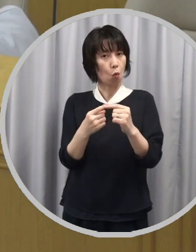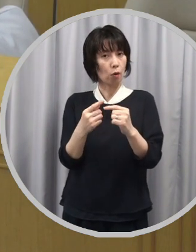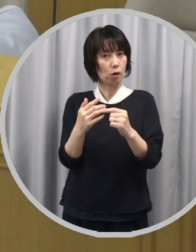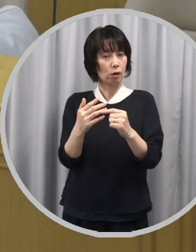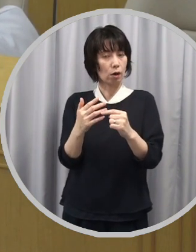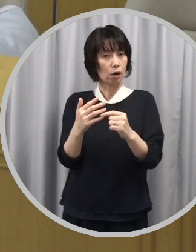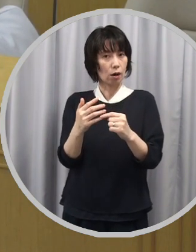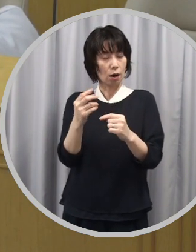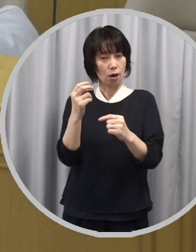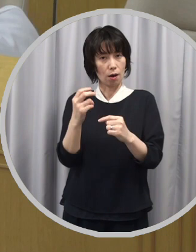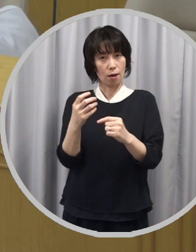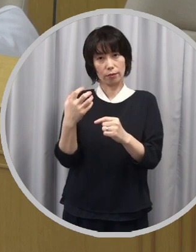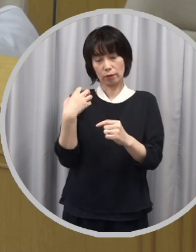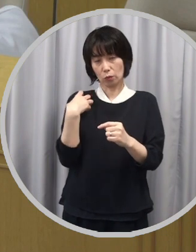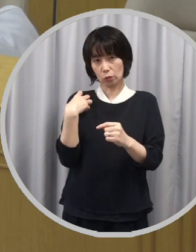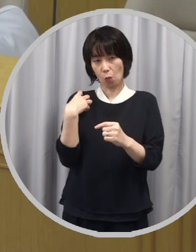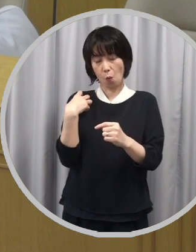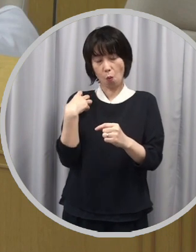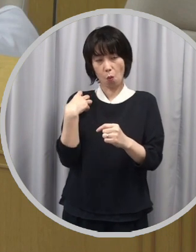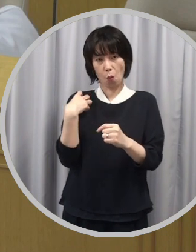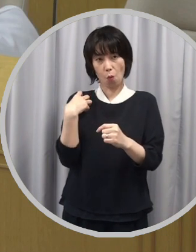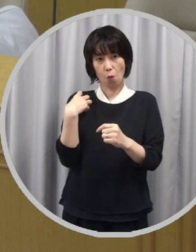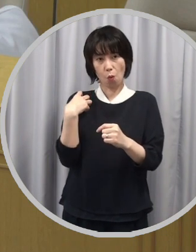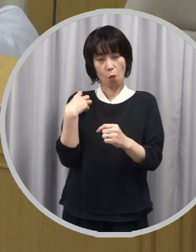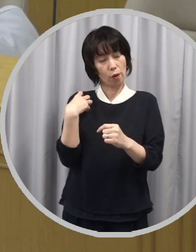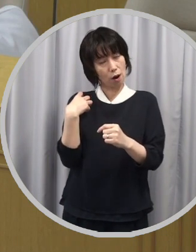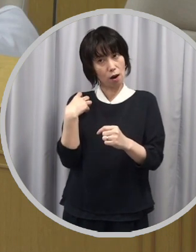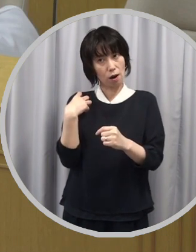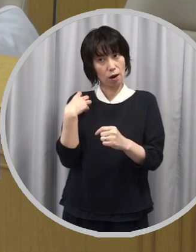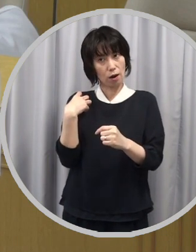されてた時期ですか、その時期に